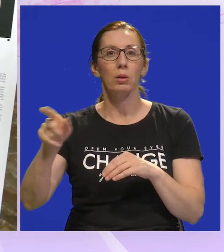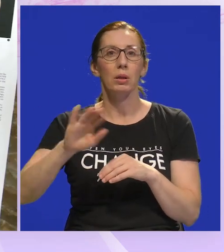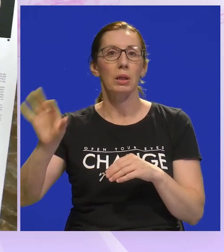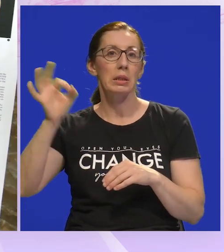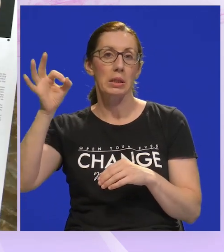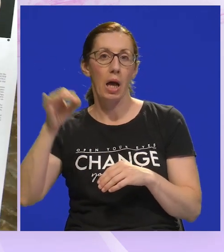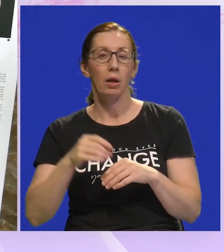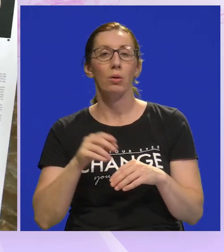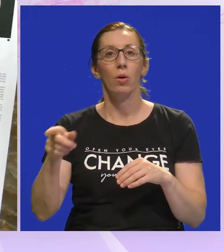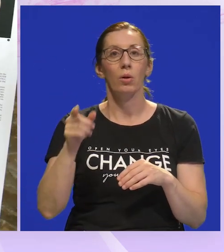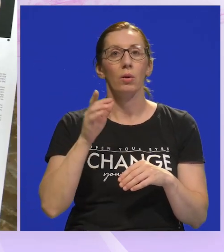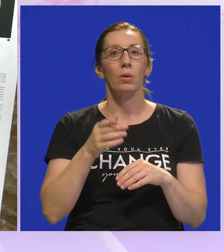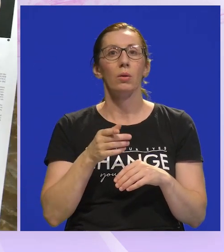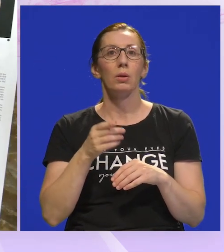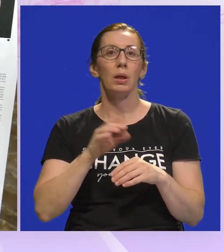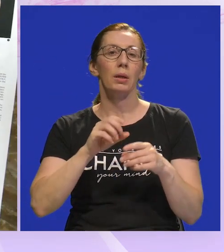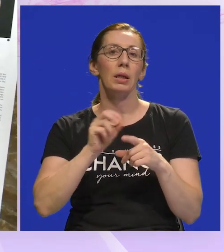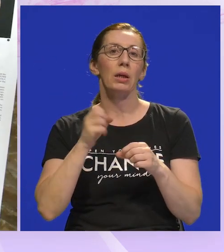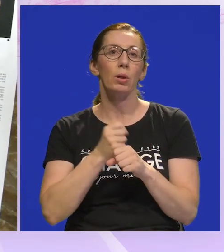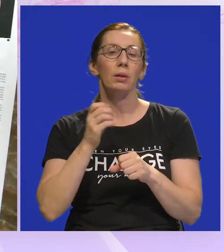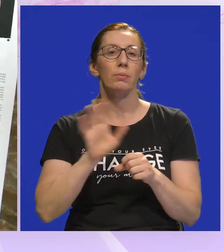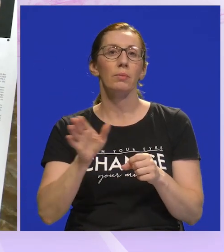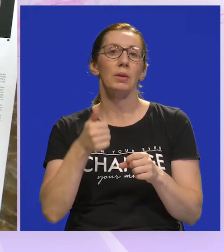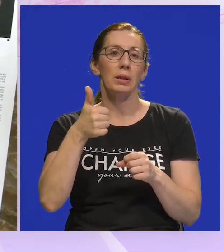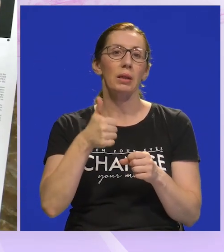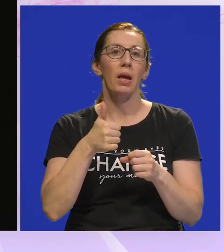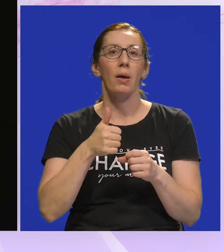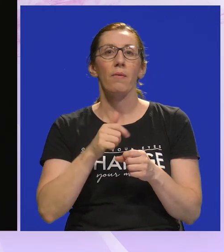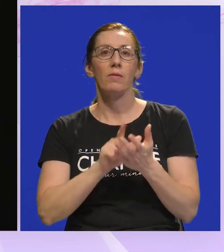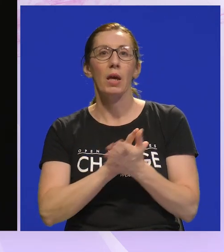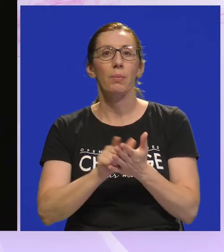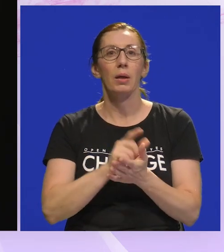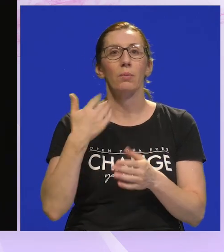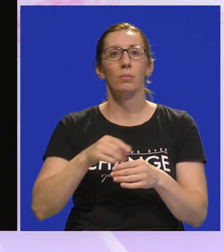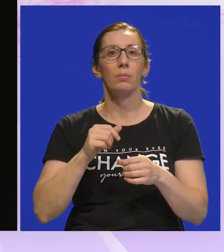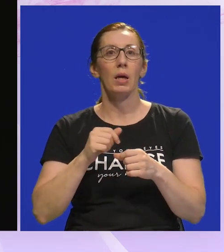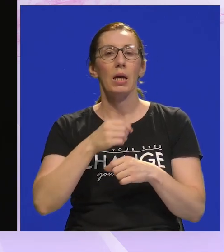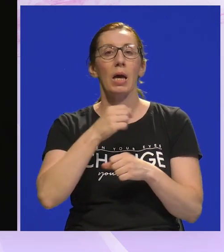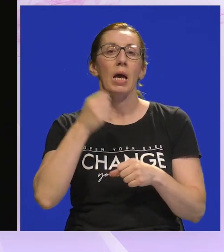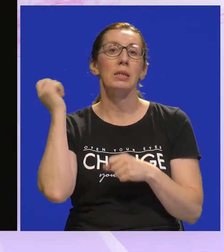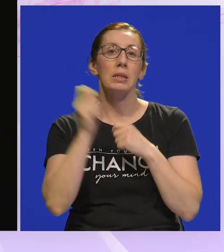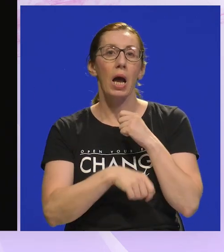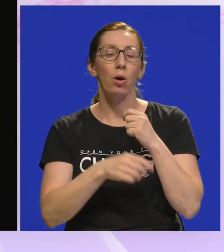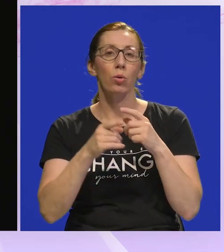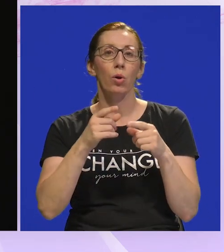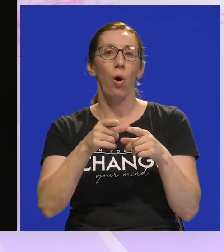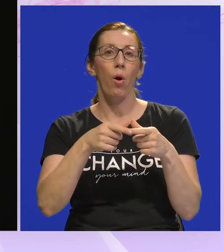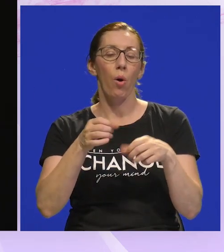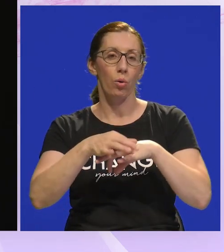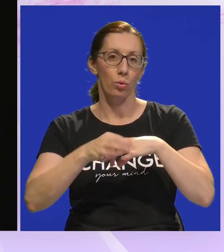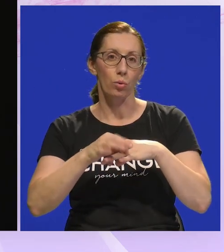posebno je ovo zlatno prstenje bilo regulirano čak u jedno vrijeme posebnim zakonom o nošenju zlatnog